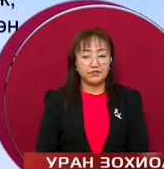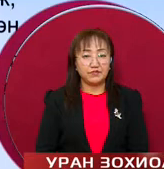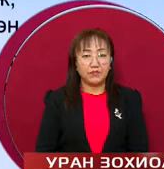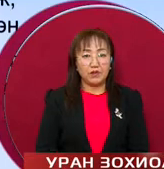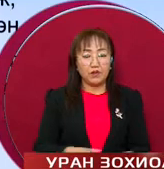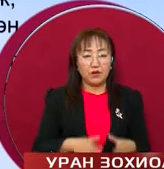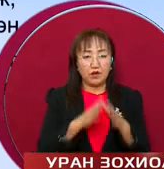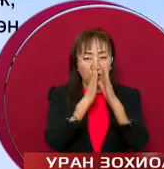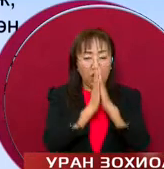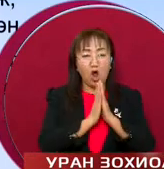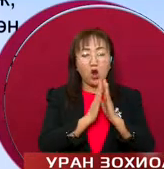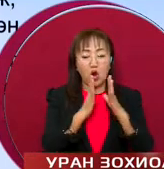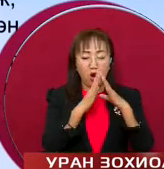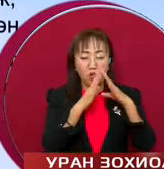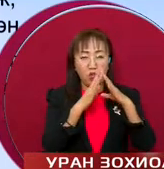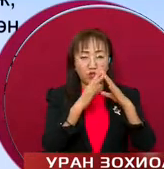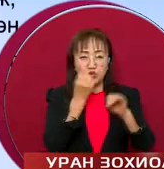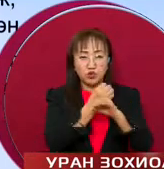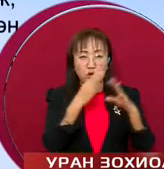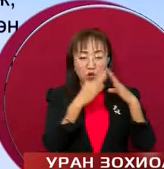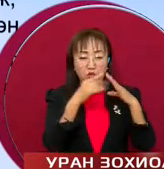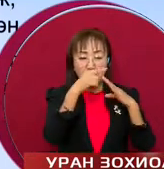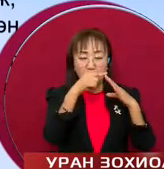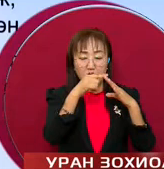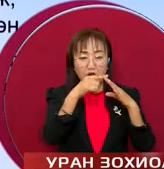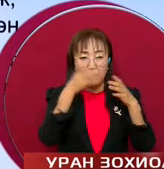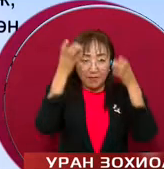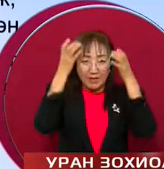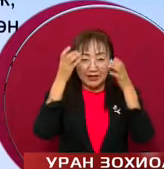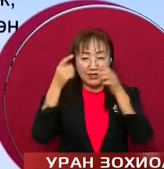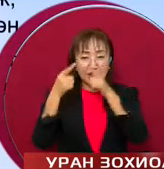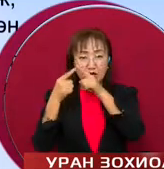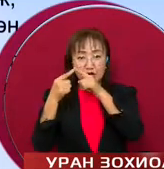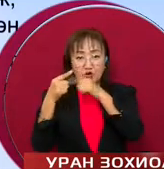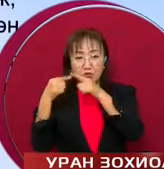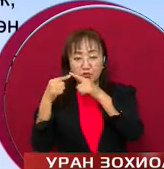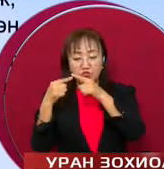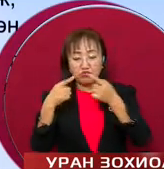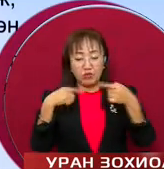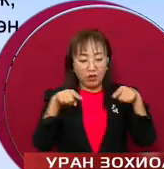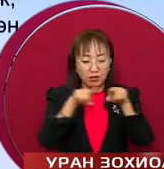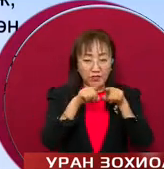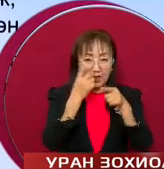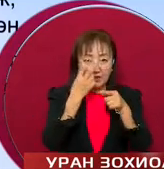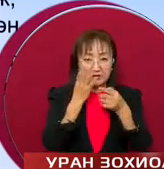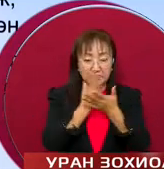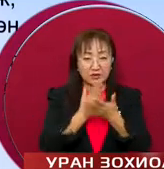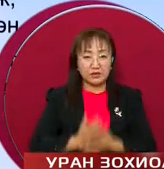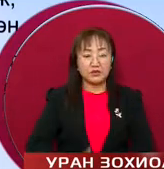овооны хэлбэртэй нэн төстөө харагдаж байна тийм ээ хүүхдүүдээ.